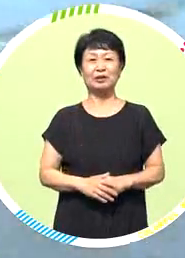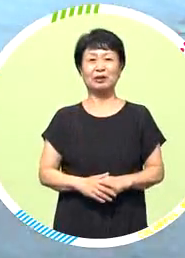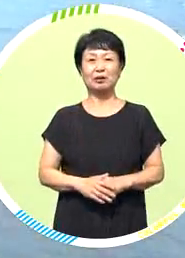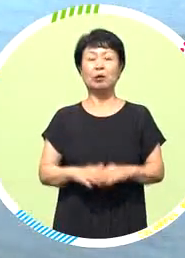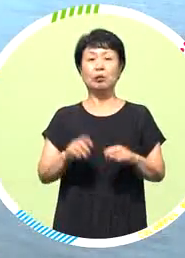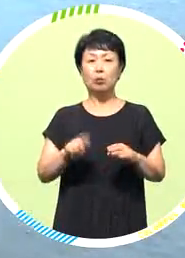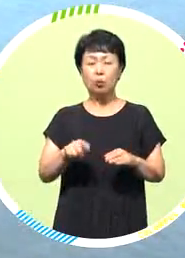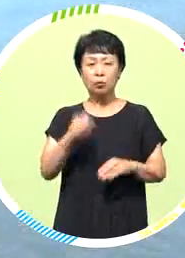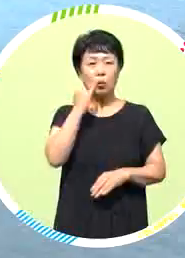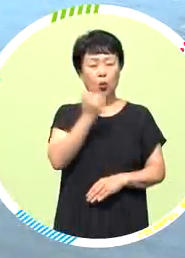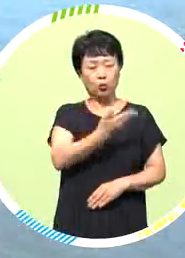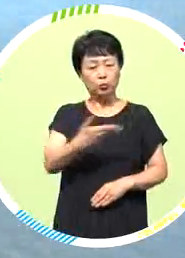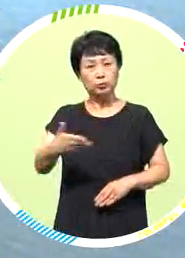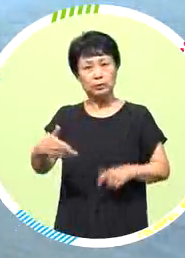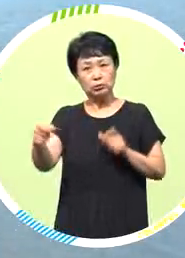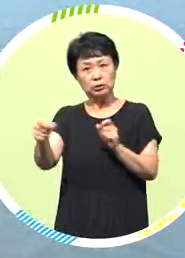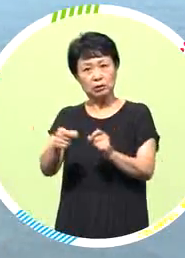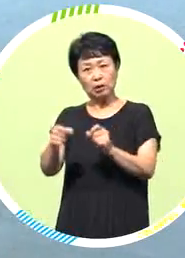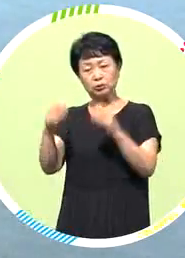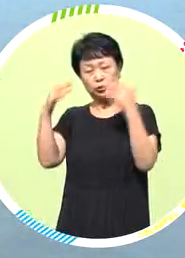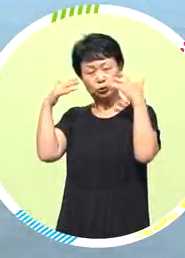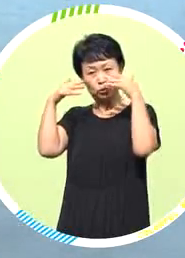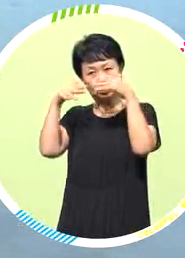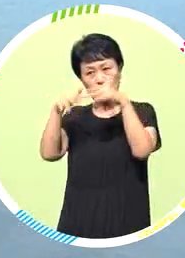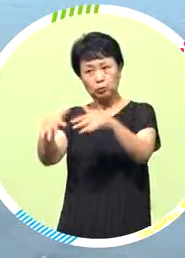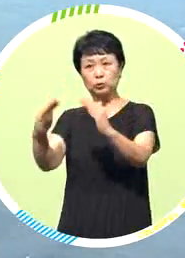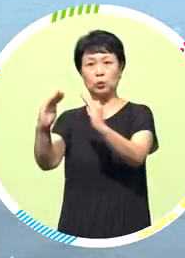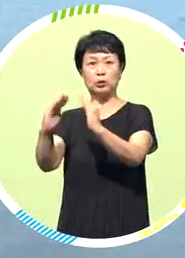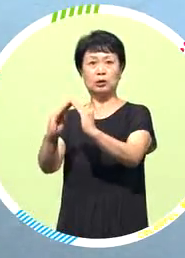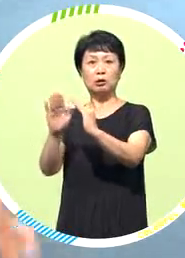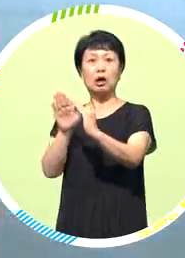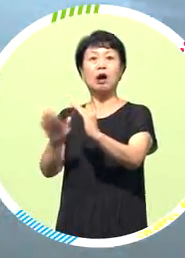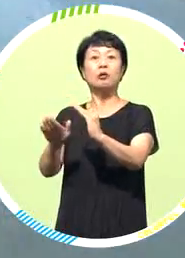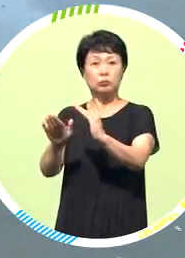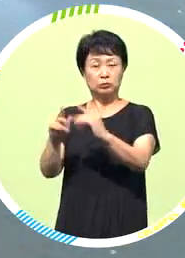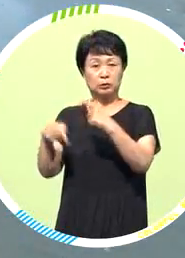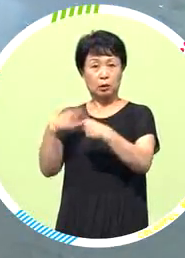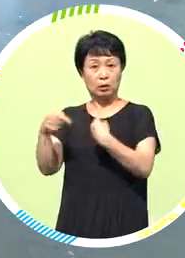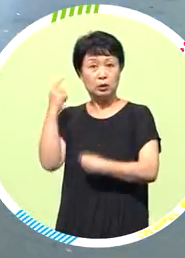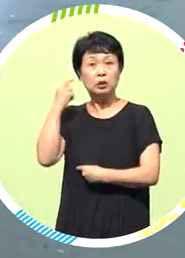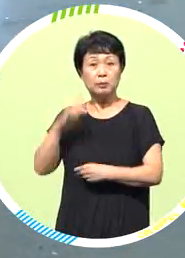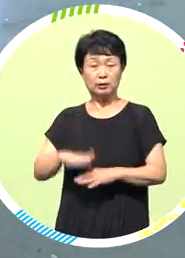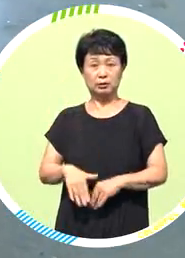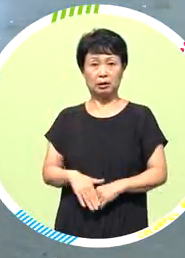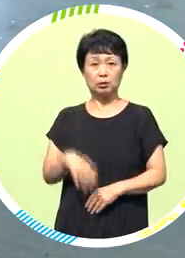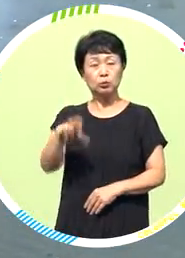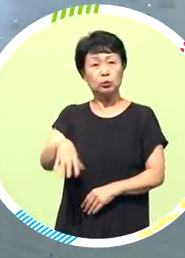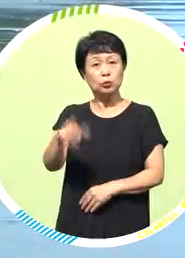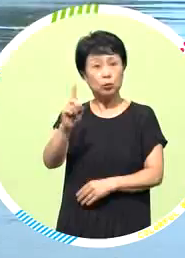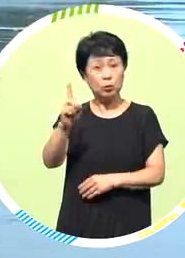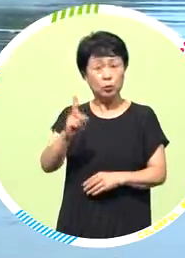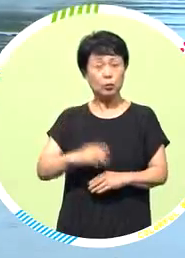ここに注目の海の家があるということなんですが、どこかな、あっち、